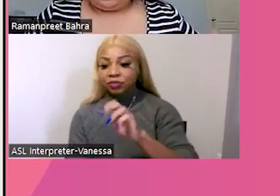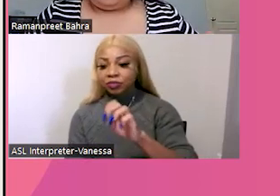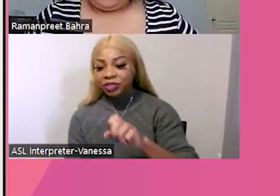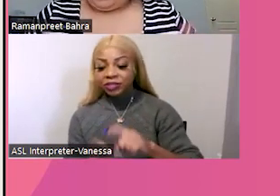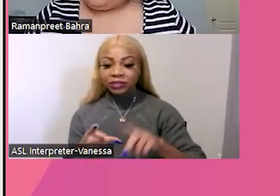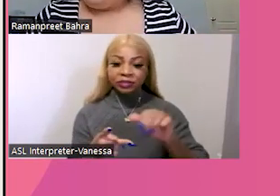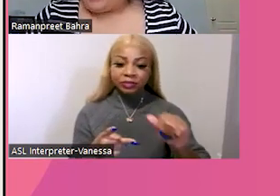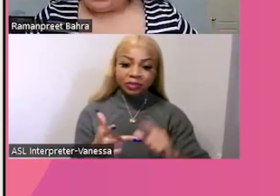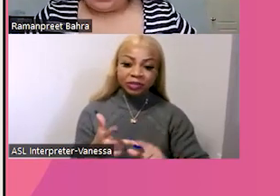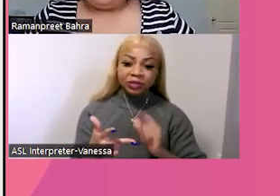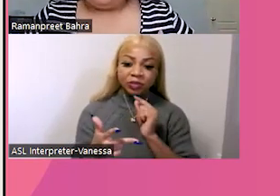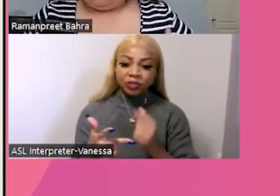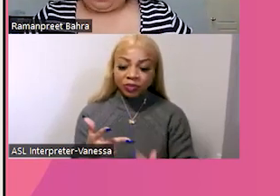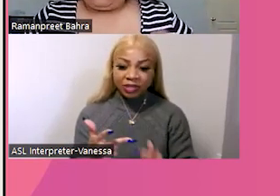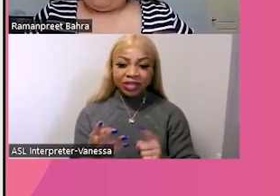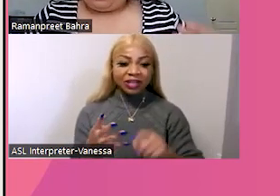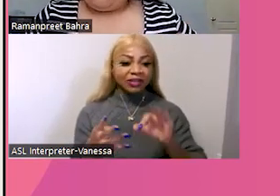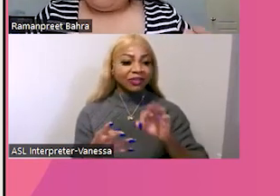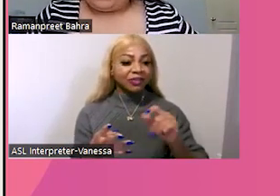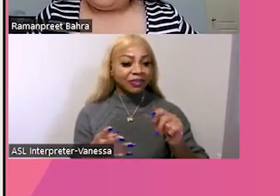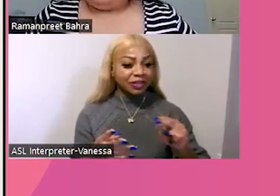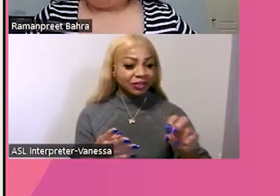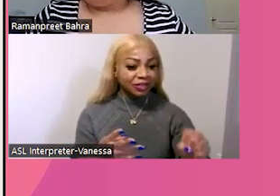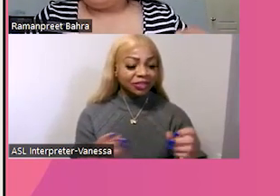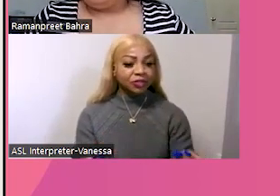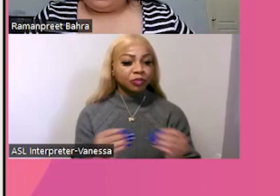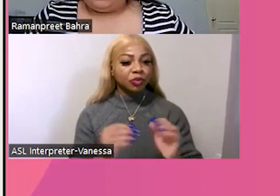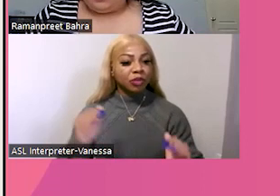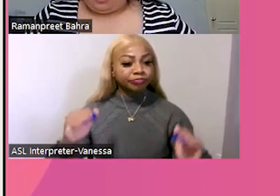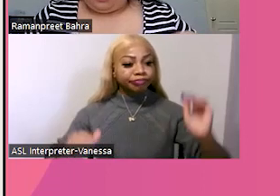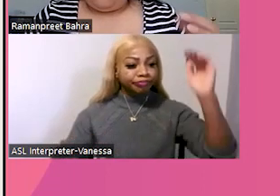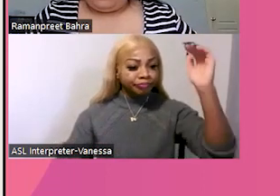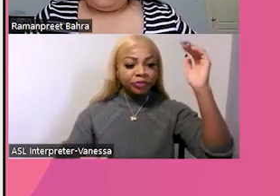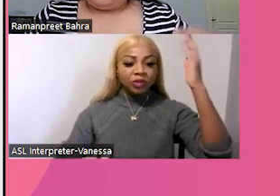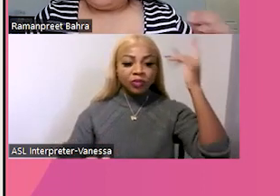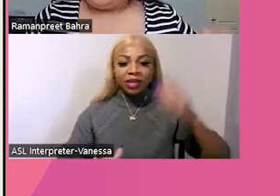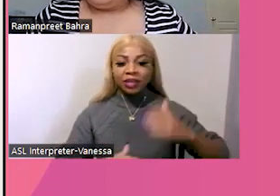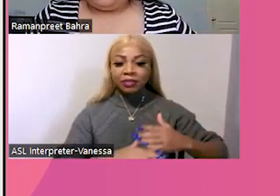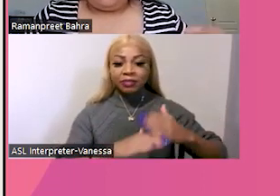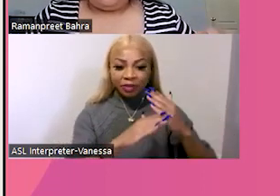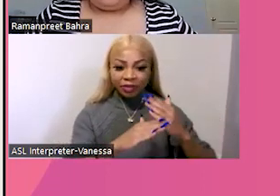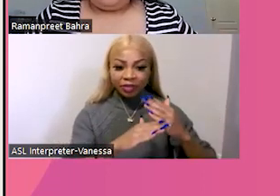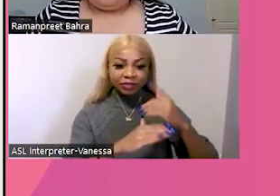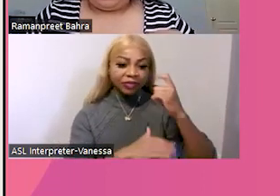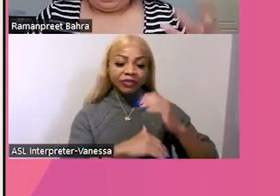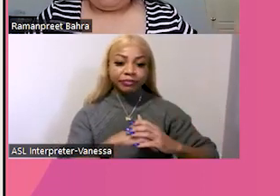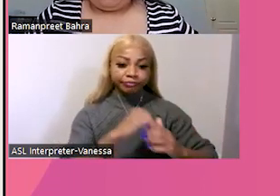autres. Alors, les questions de handicap, donc de